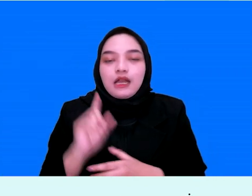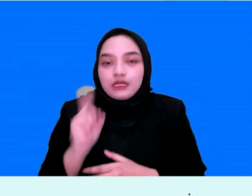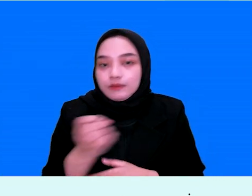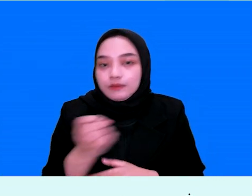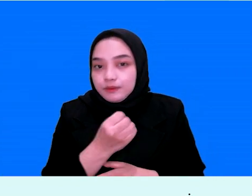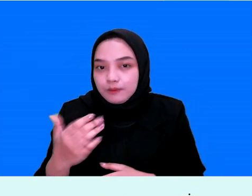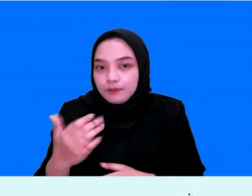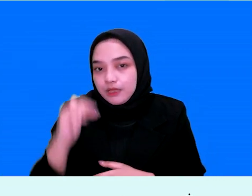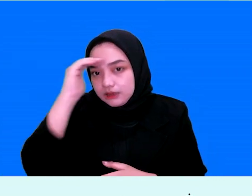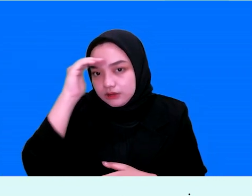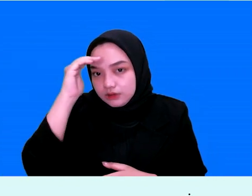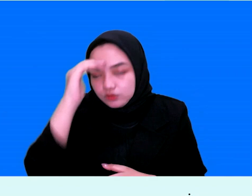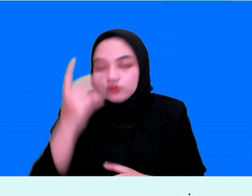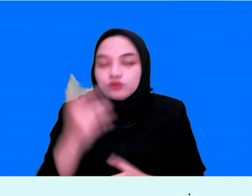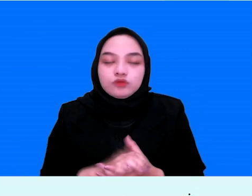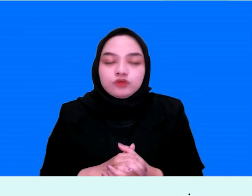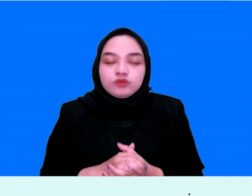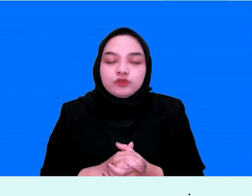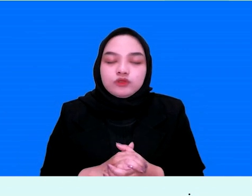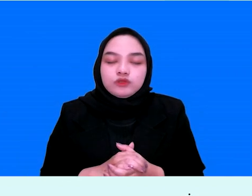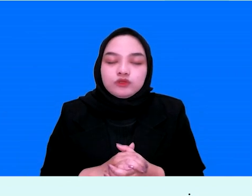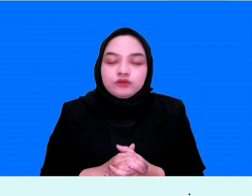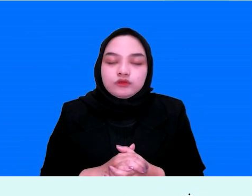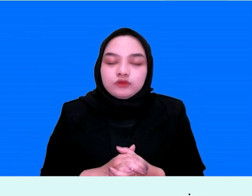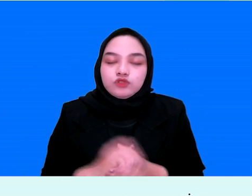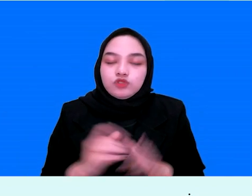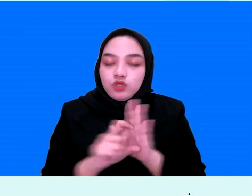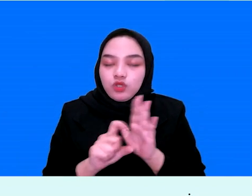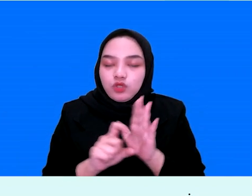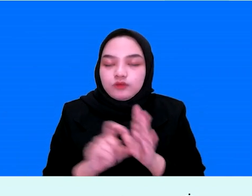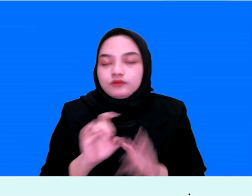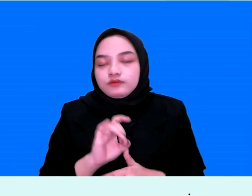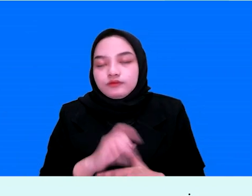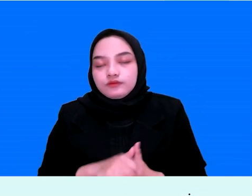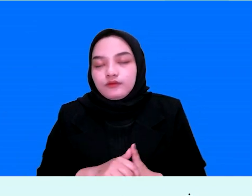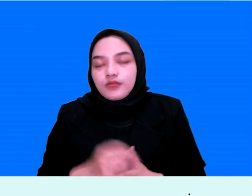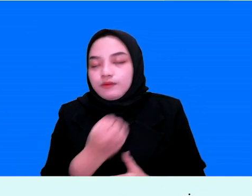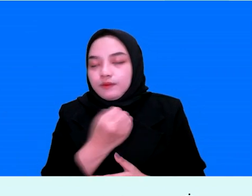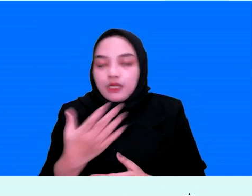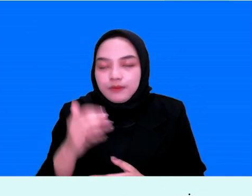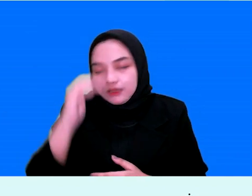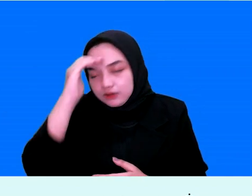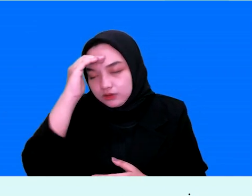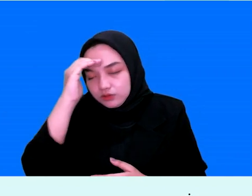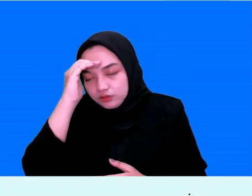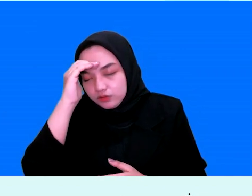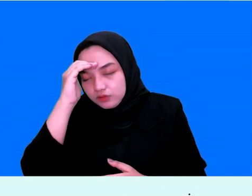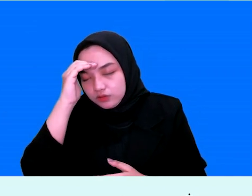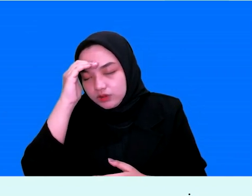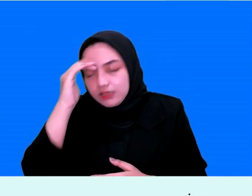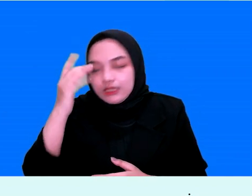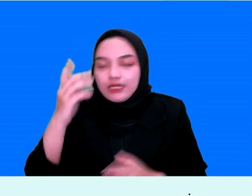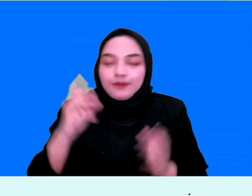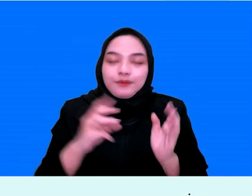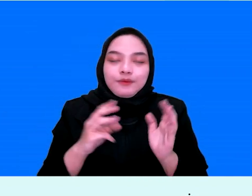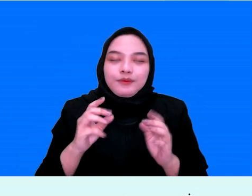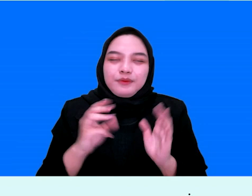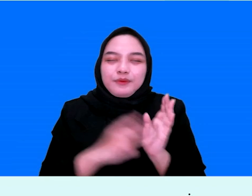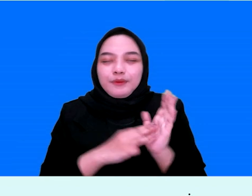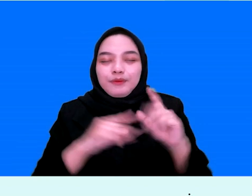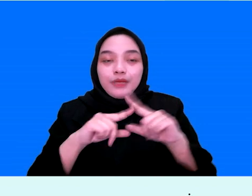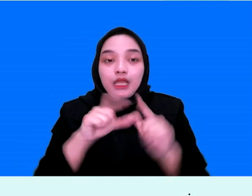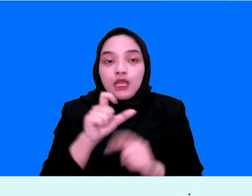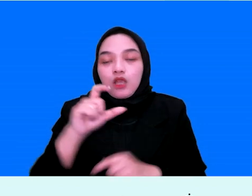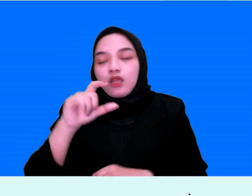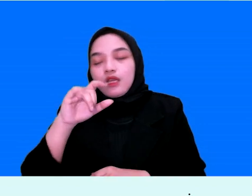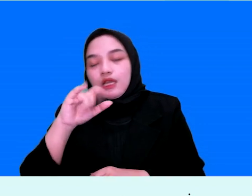Lalu juga ada beberapa isu yang tidak terjadi di galet tertentu. Contohnya ada beberapa isu yang terjadi hanya di macOS